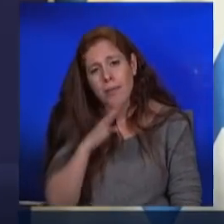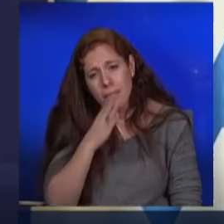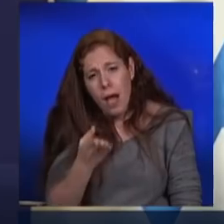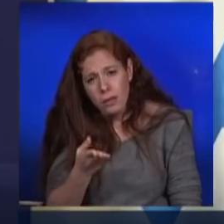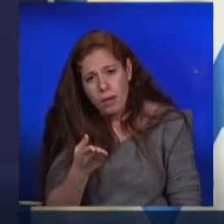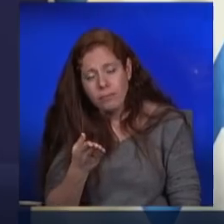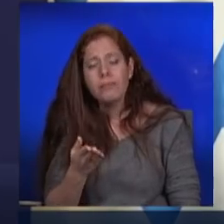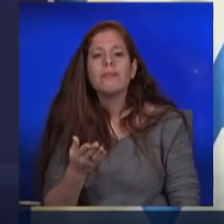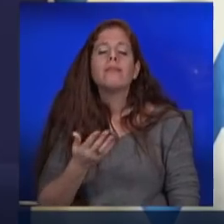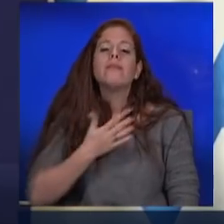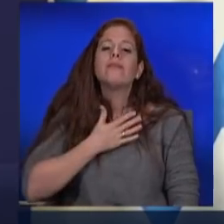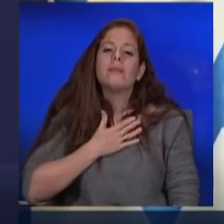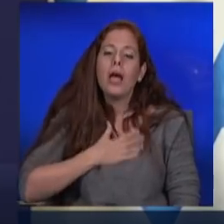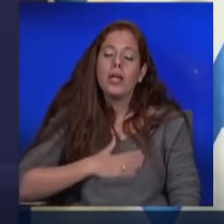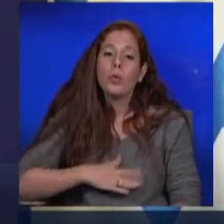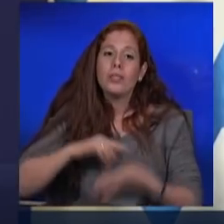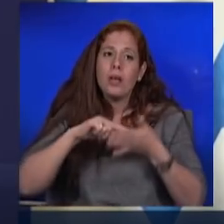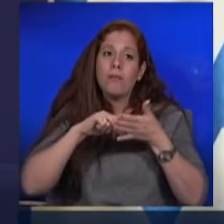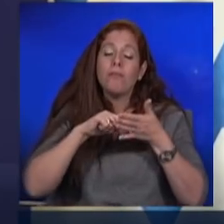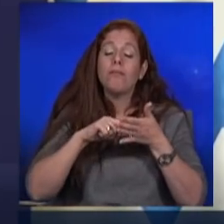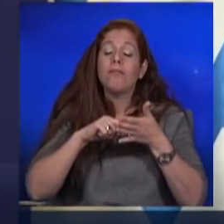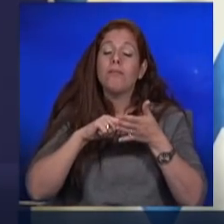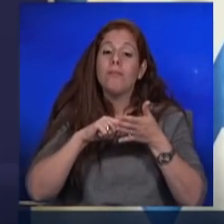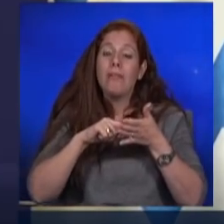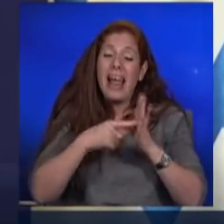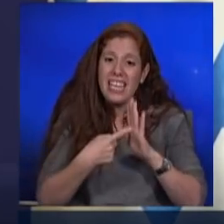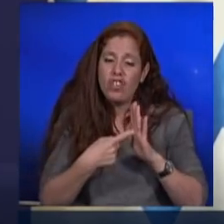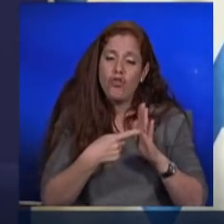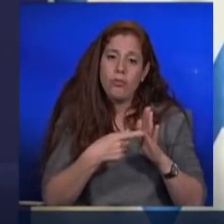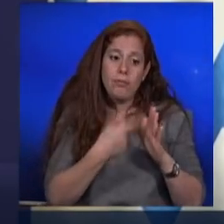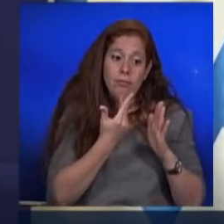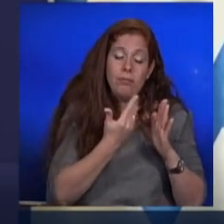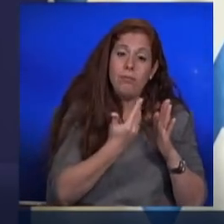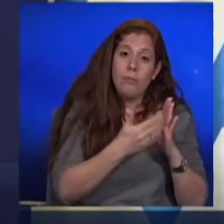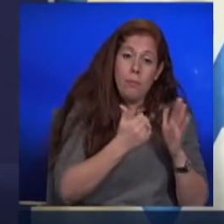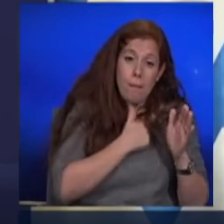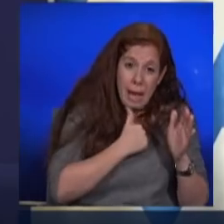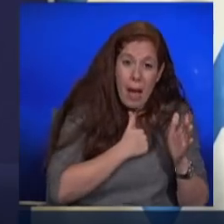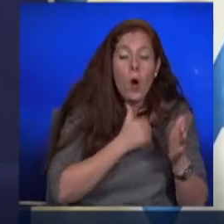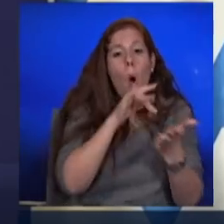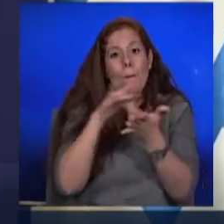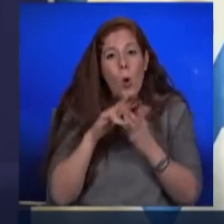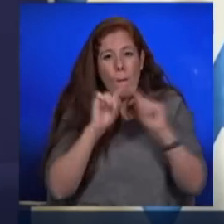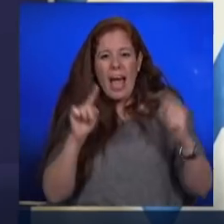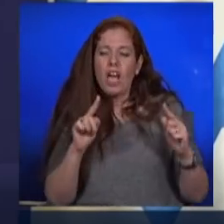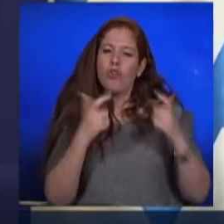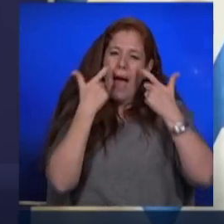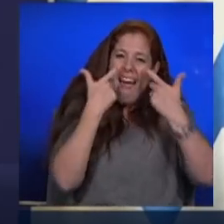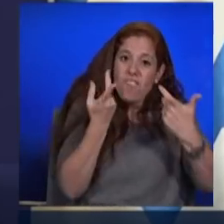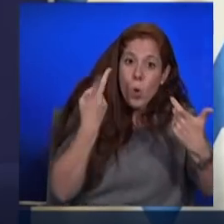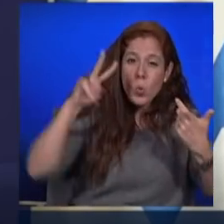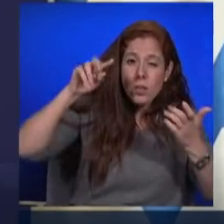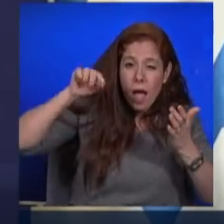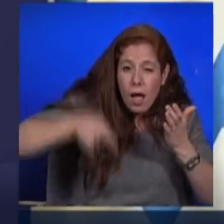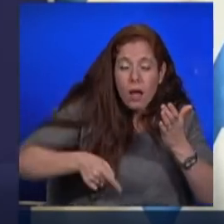רוצה להדגיש מיד ביחס לבני ברק ולכל מקום שאנחנו נהדק את הגבלות התנועה אליו. אנחנו נדאג לכל